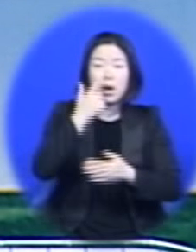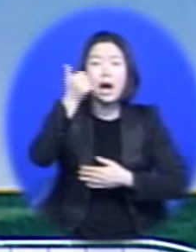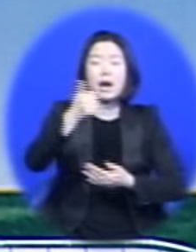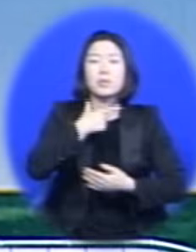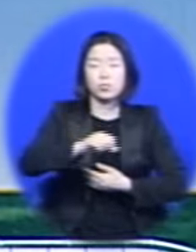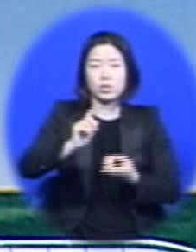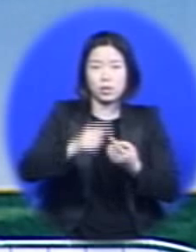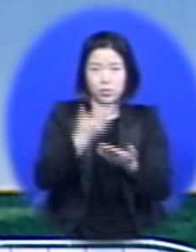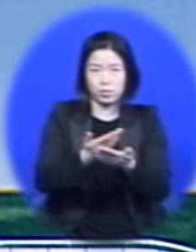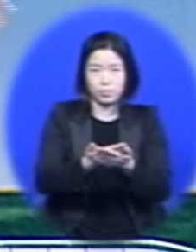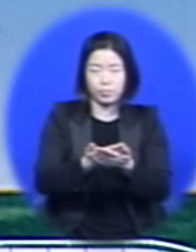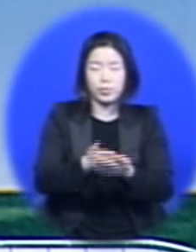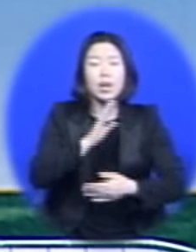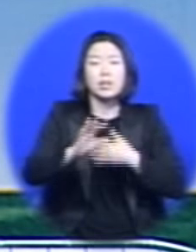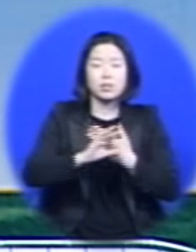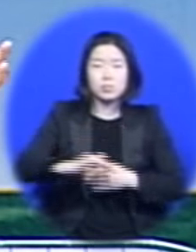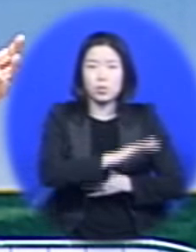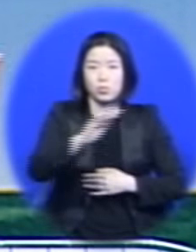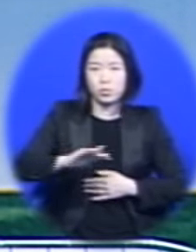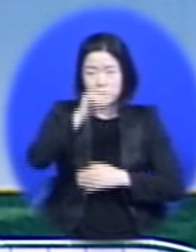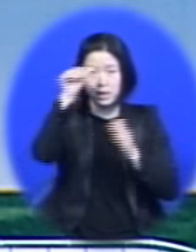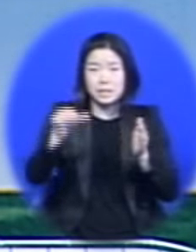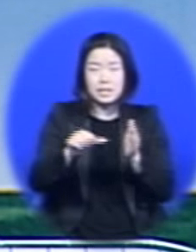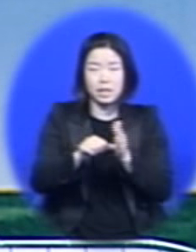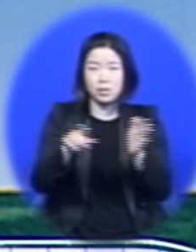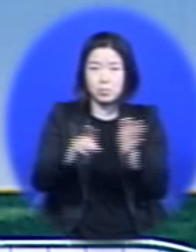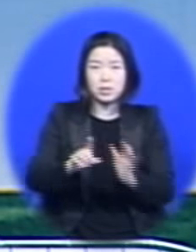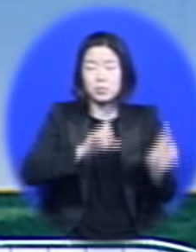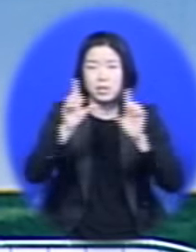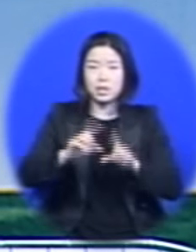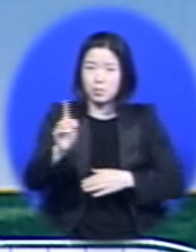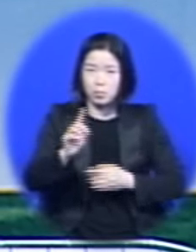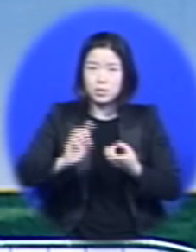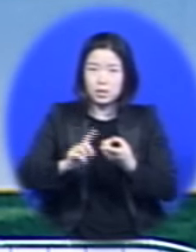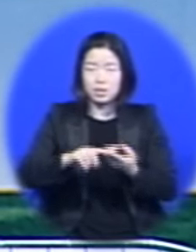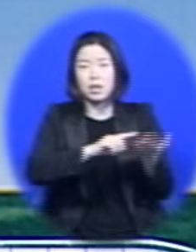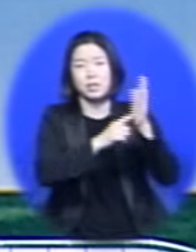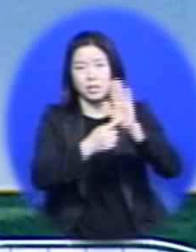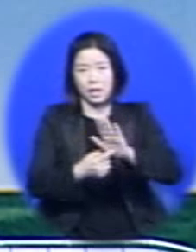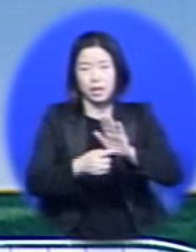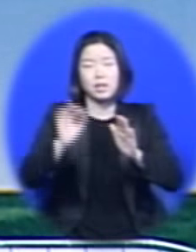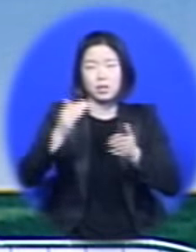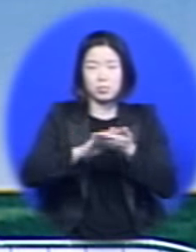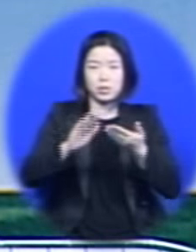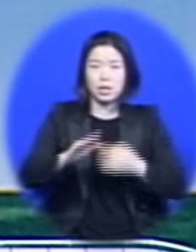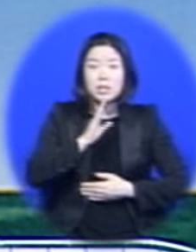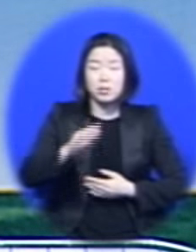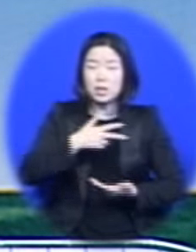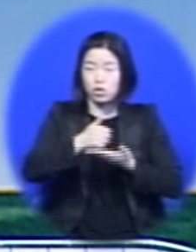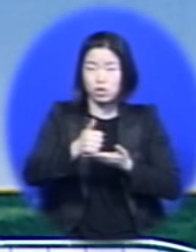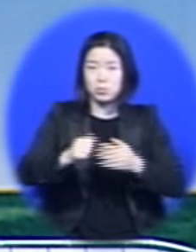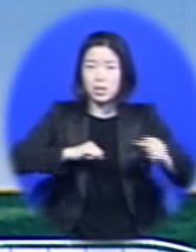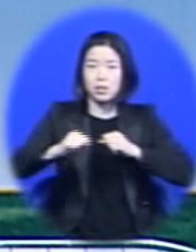그러면 우리의 인생은 진짜 믿음의 삶이 뭔지를 그대로 드러내는 삶이 됩니다. 정말 주님이 역사할 수 있는